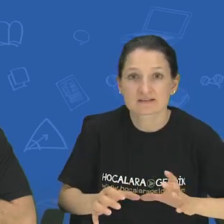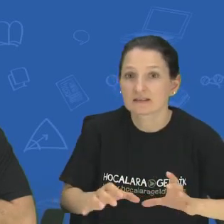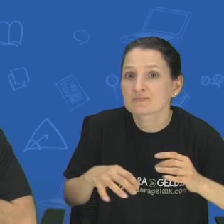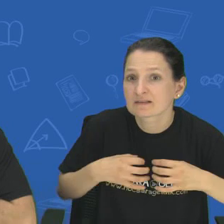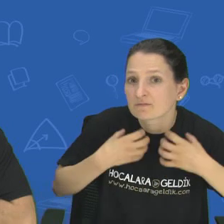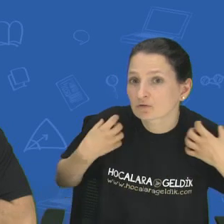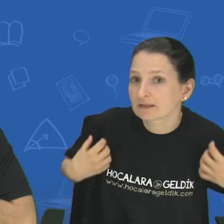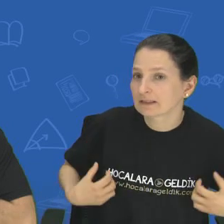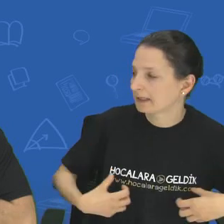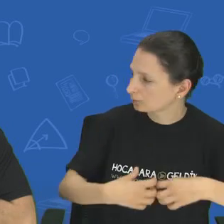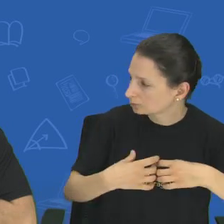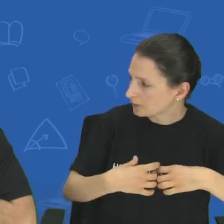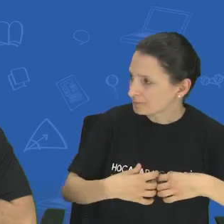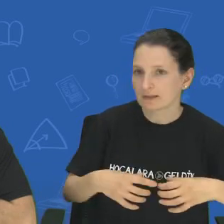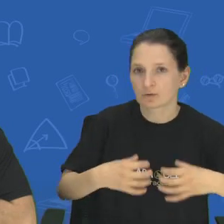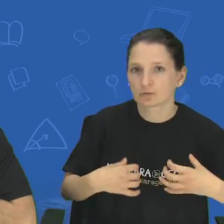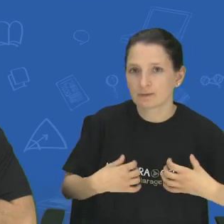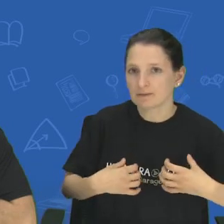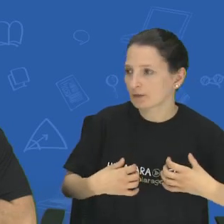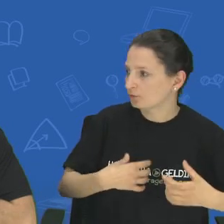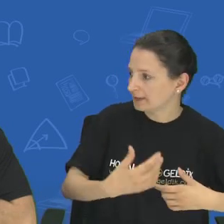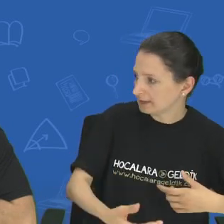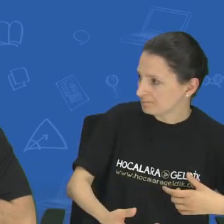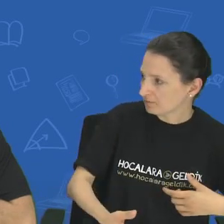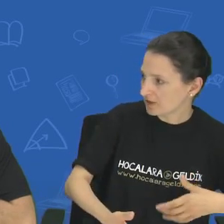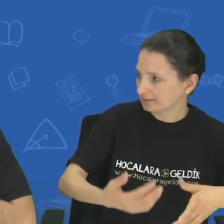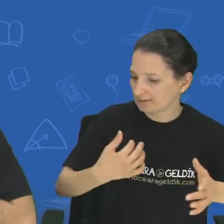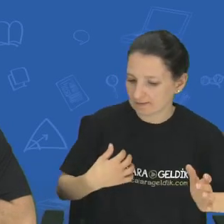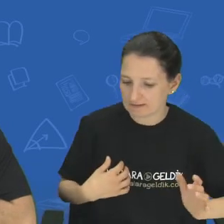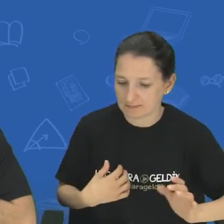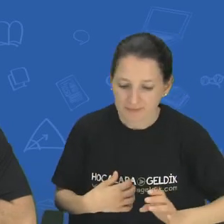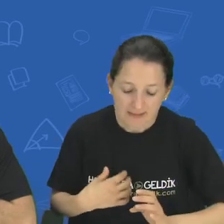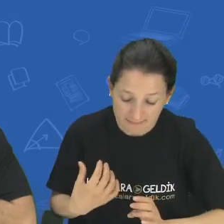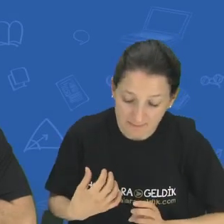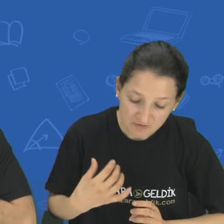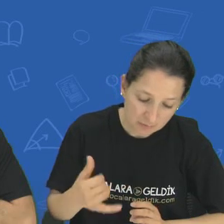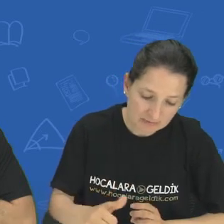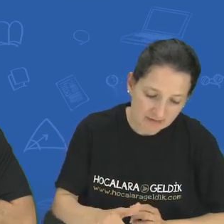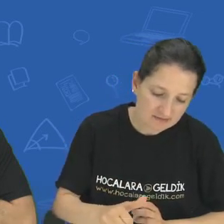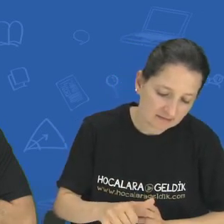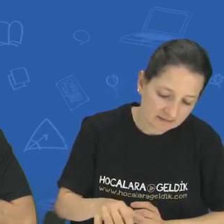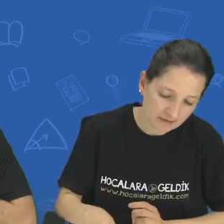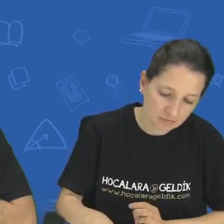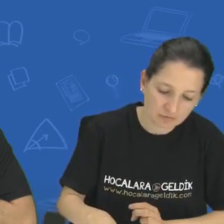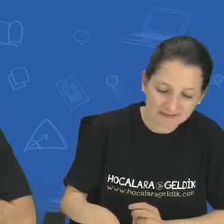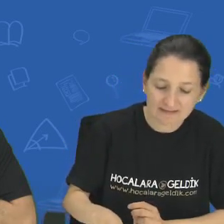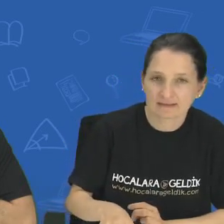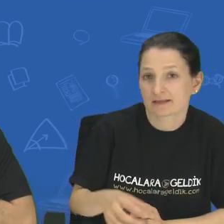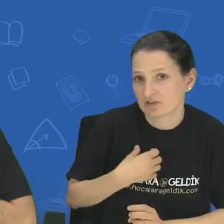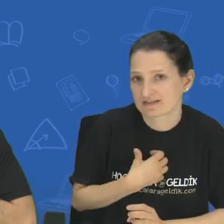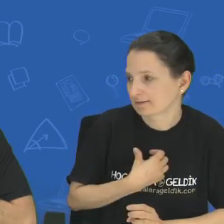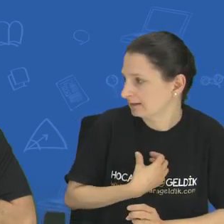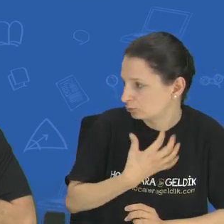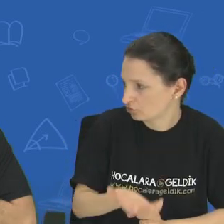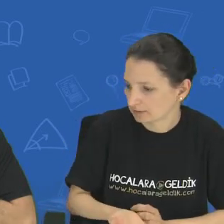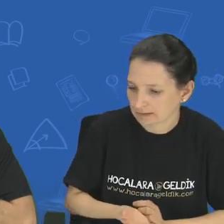hastalanmayız, hastalandığımızda vücutta neler olur, neler olduğunu bilelim ki önleyelim veya tedavi edelim. İşte bu kimyasal reaksiyonların alayını